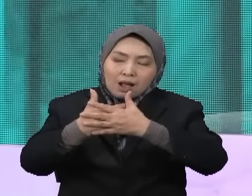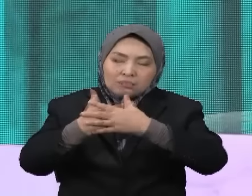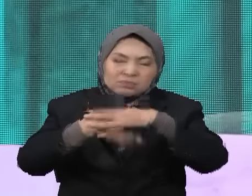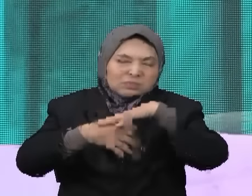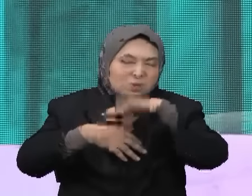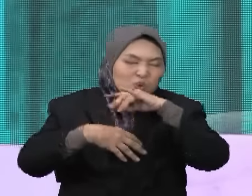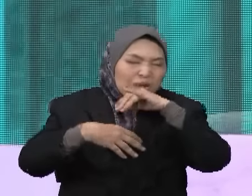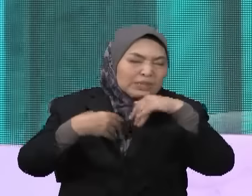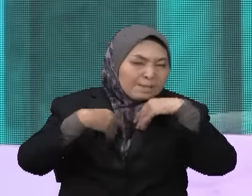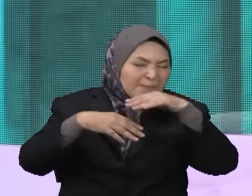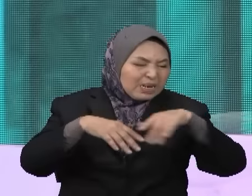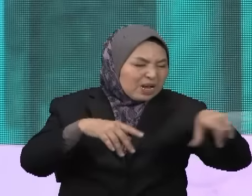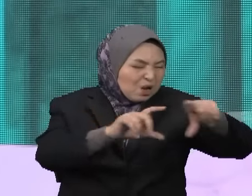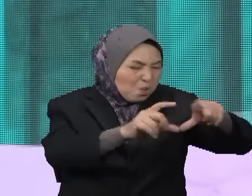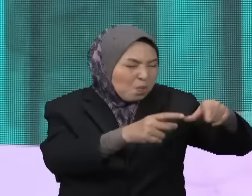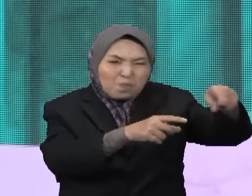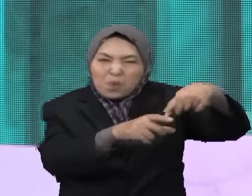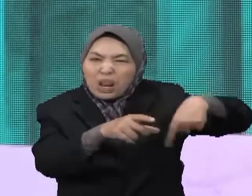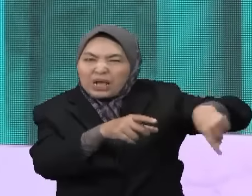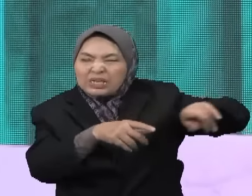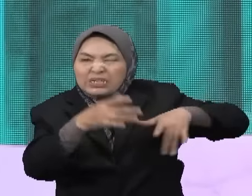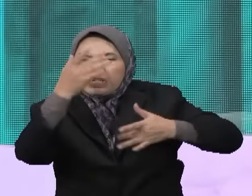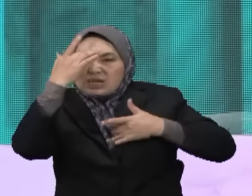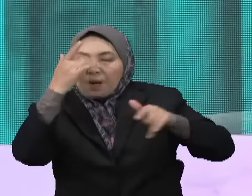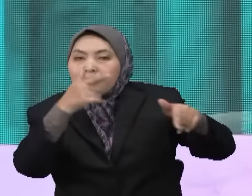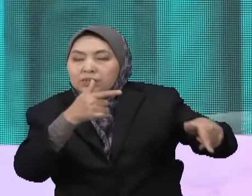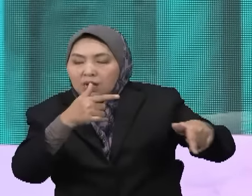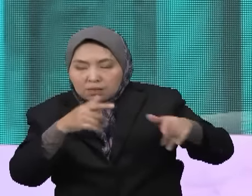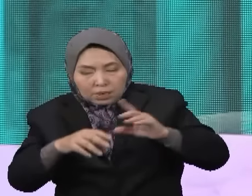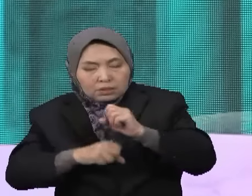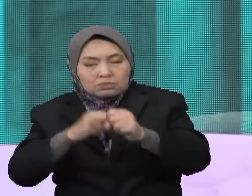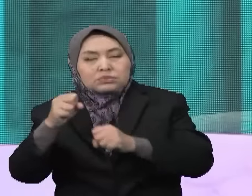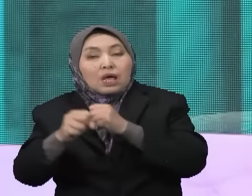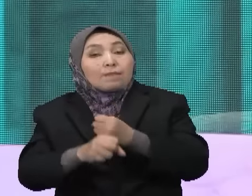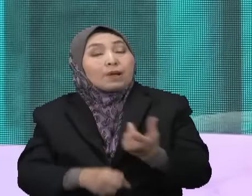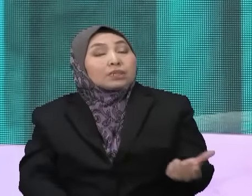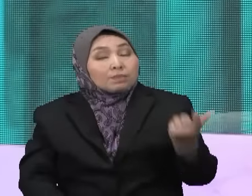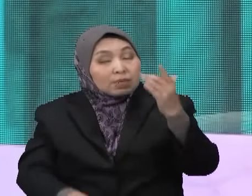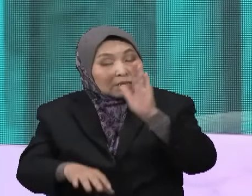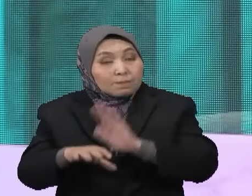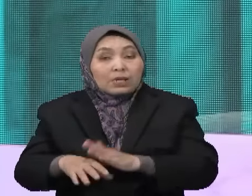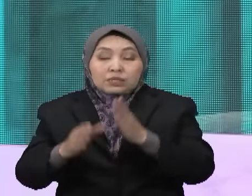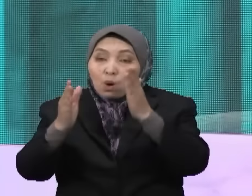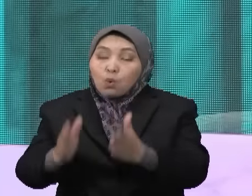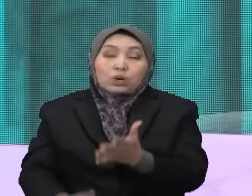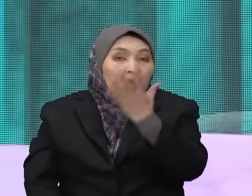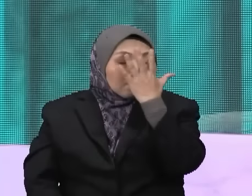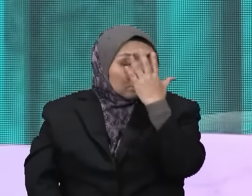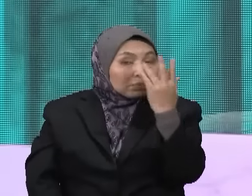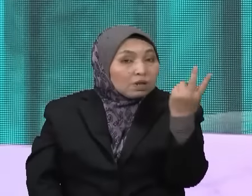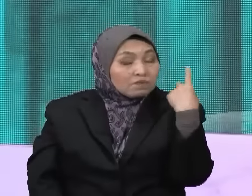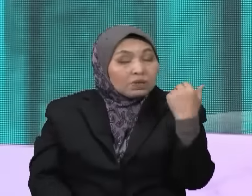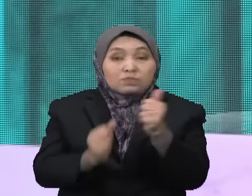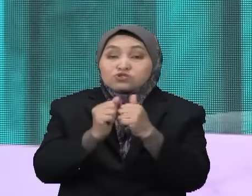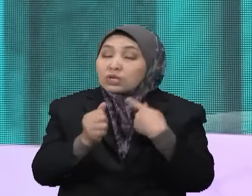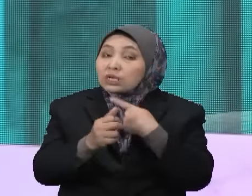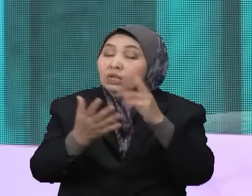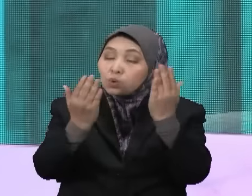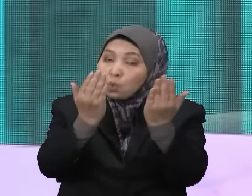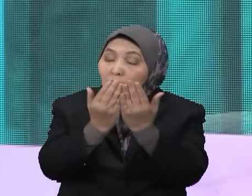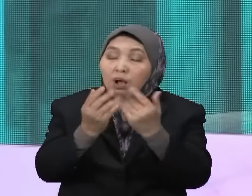yang ada pada kumpulan yang berpenyakit ini. Pada zaman Nabi digelar sebagai orang-orang yang munafik. Sama-sama kita doa